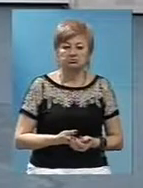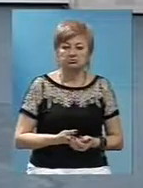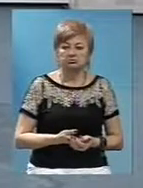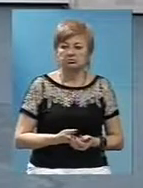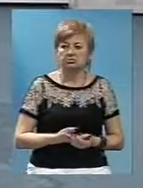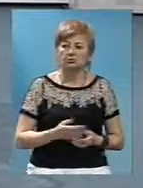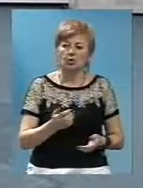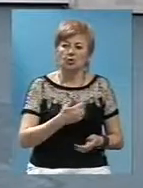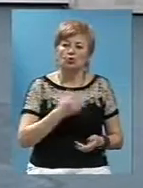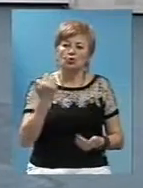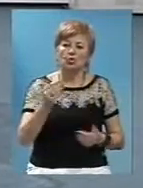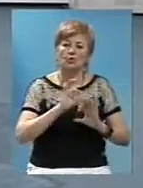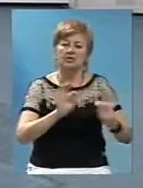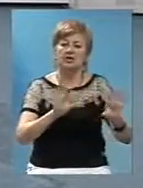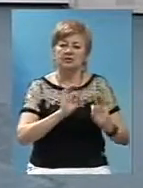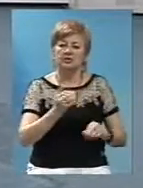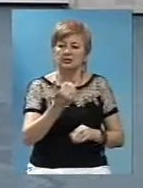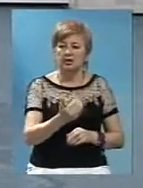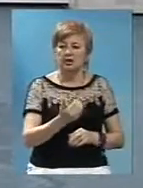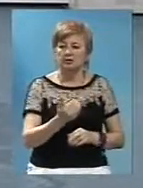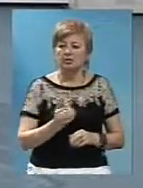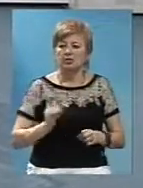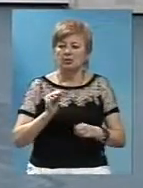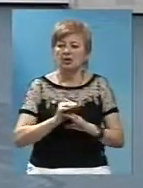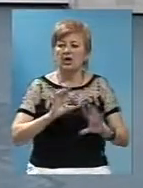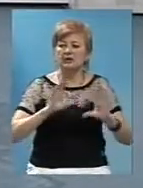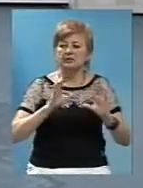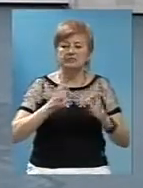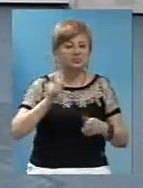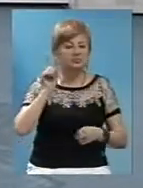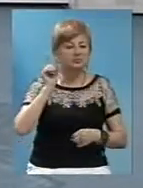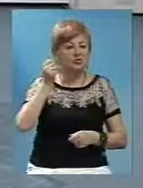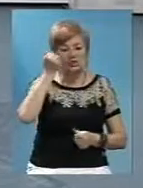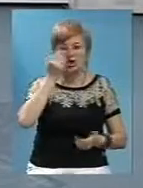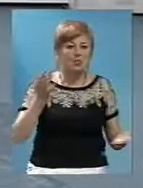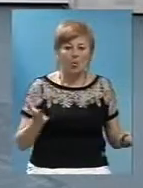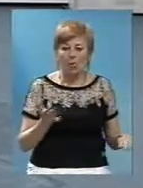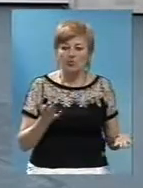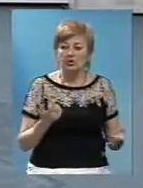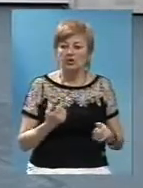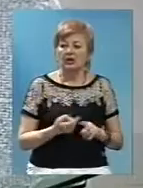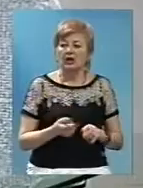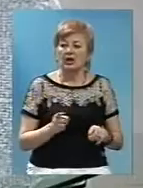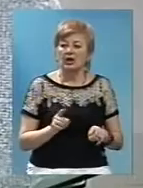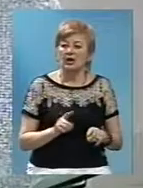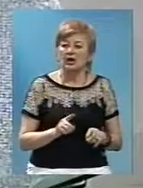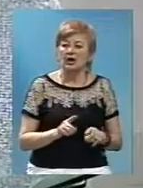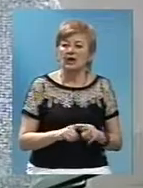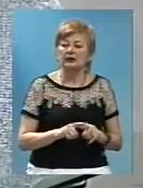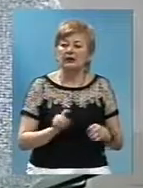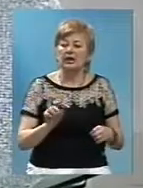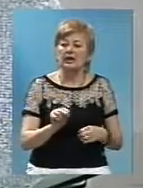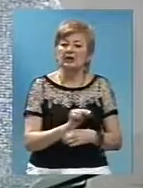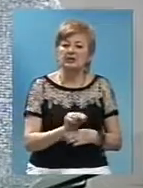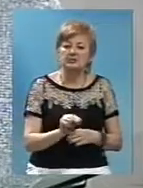Я хочу, щоб ви прокоментували, Сергій Миколаївич, світ не пам'ятає. І оце викривлена свідомість, викривлена,